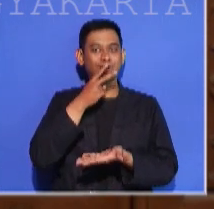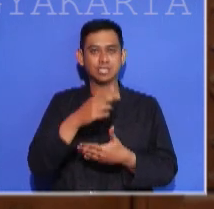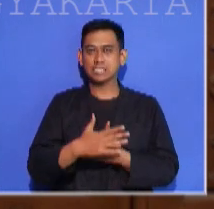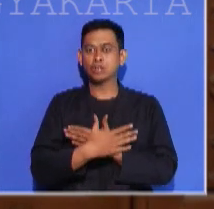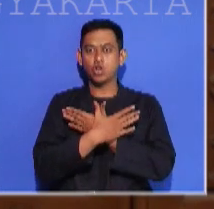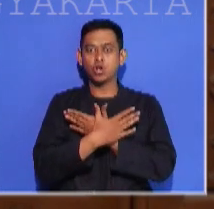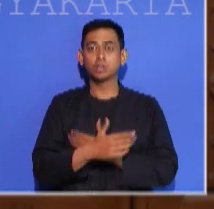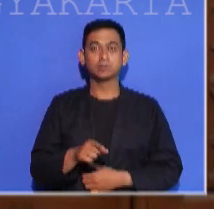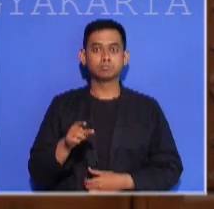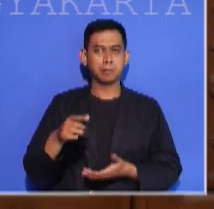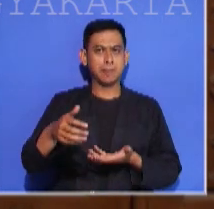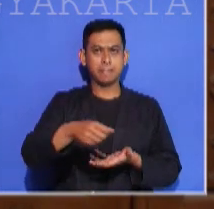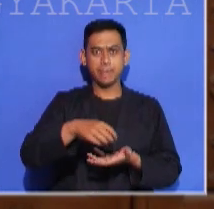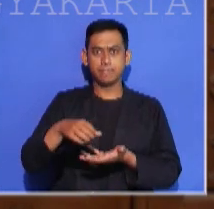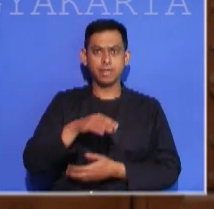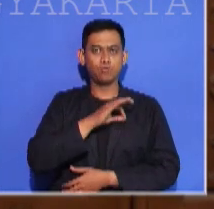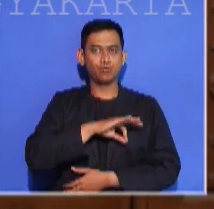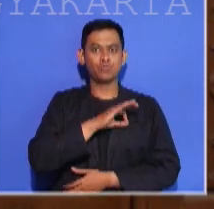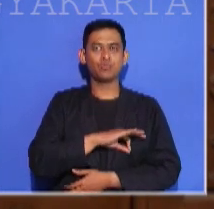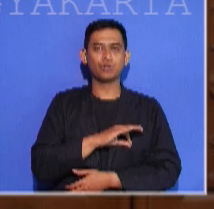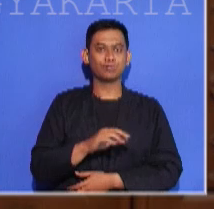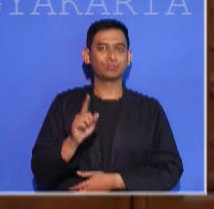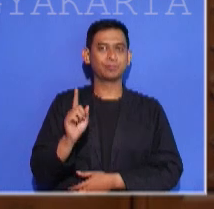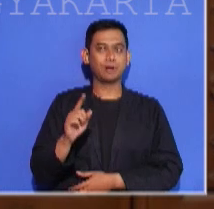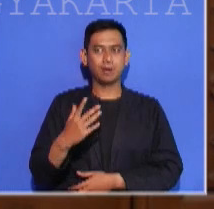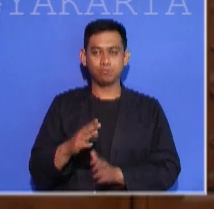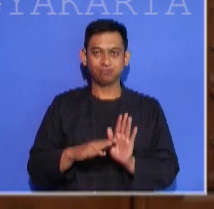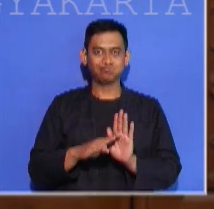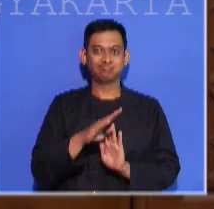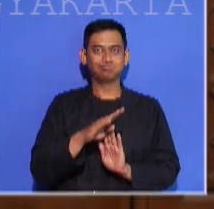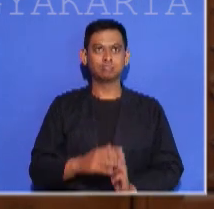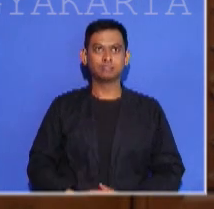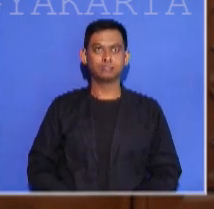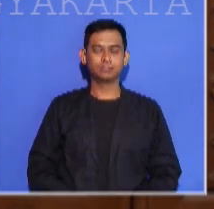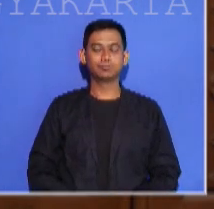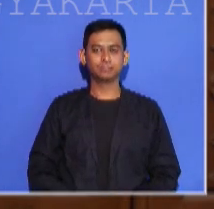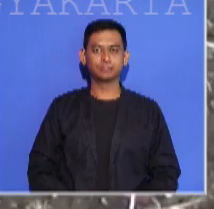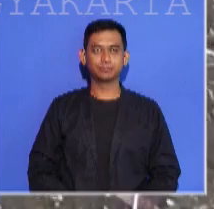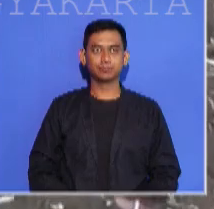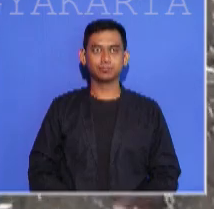pikantuk bebaten anggenip Bu asilipun Sae Lan pengaosipun